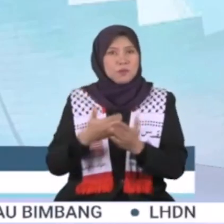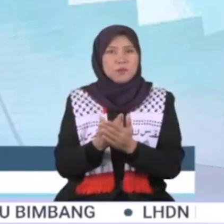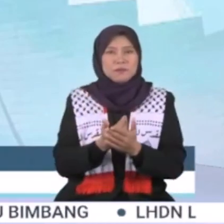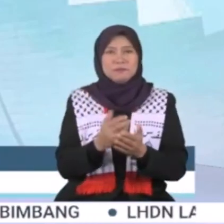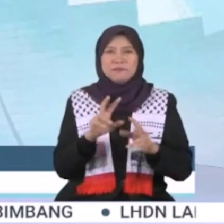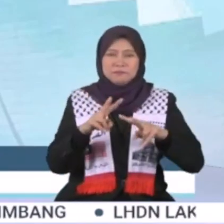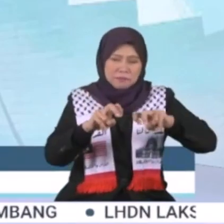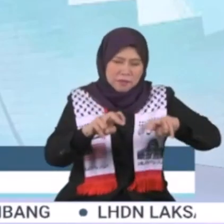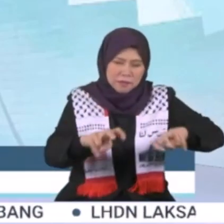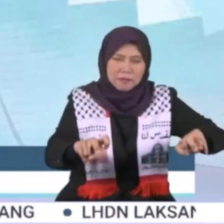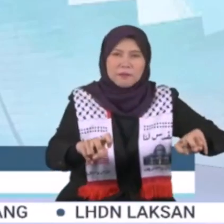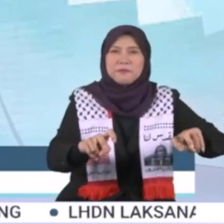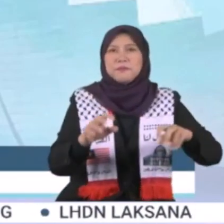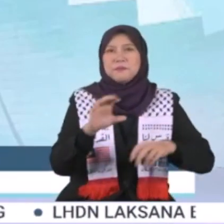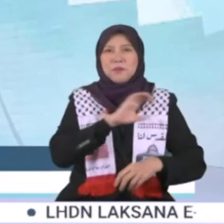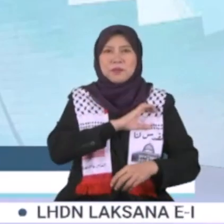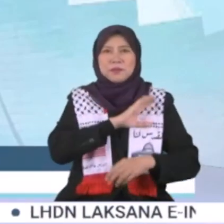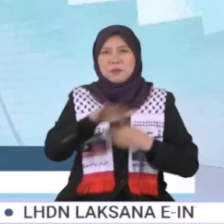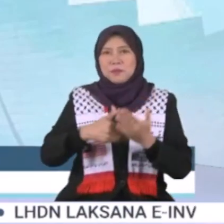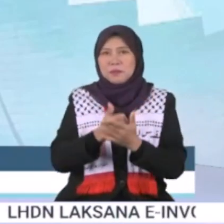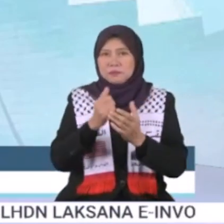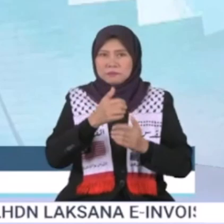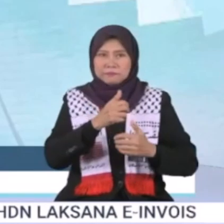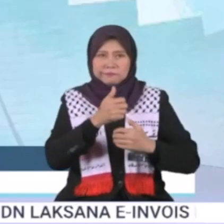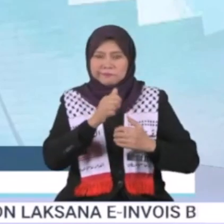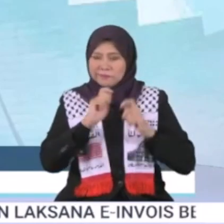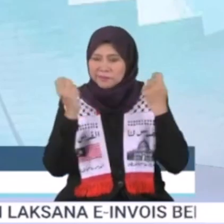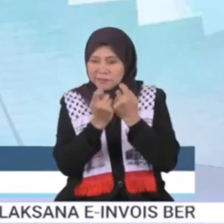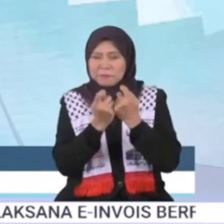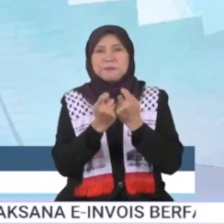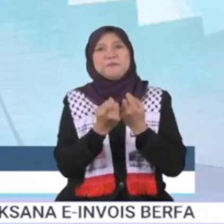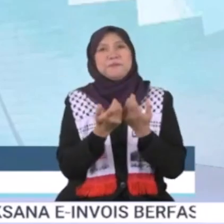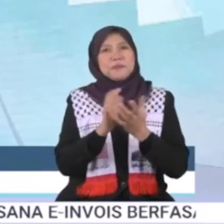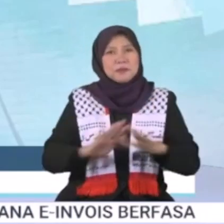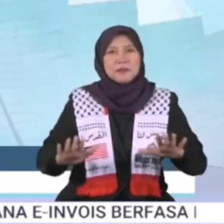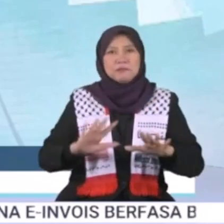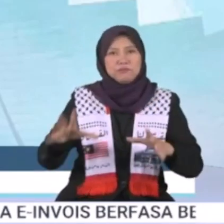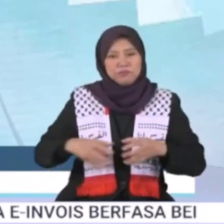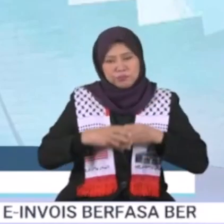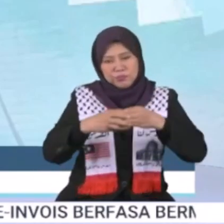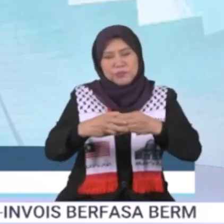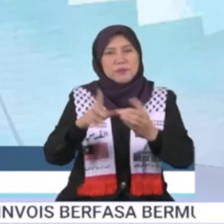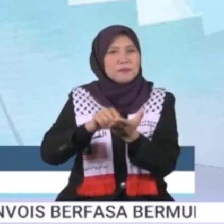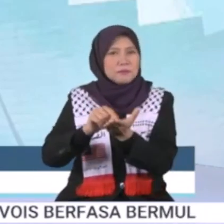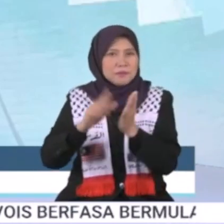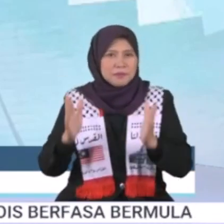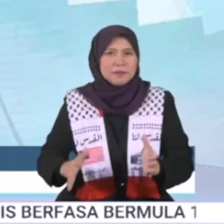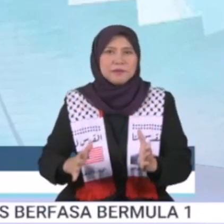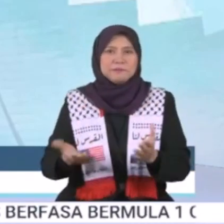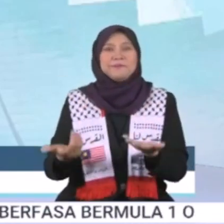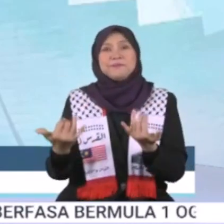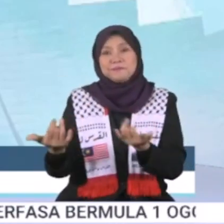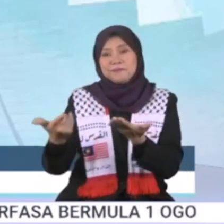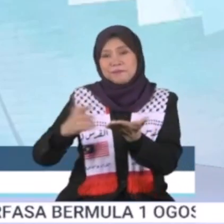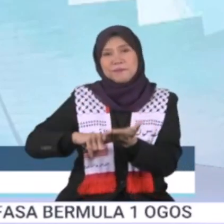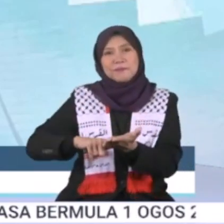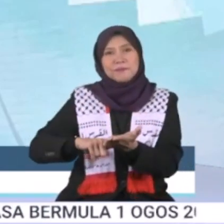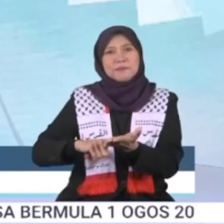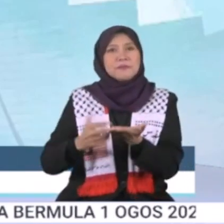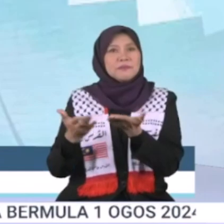pasukan itu turut dianggotai petugas media. Ikuti laporan khas disediakan wartawan Muhammad Raswin Setia sempena sedekat